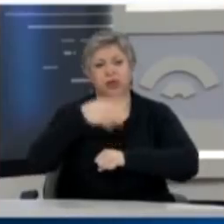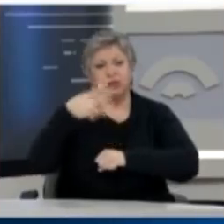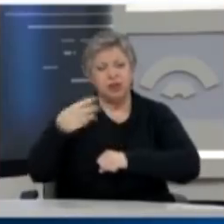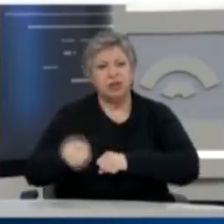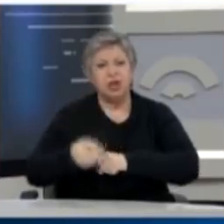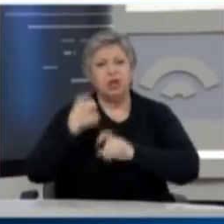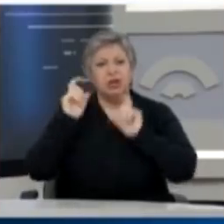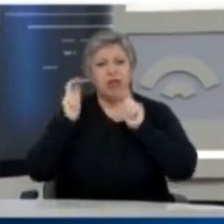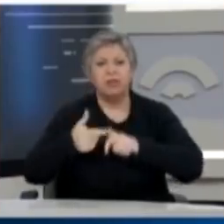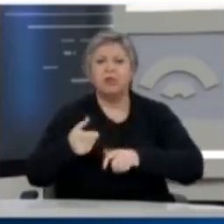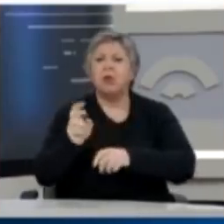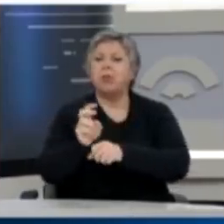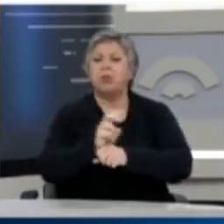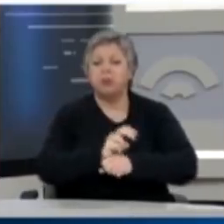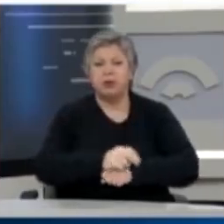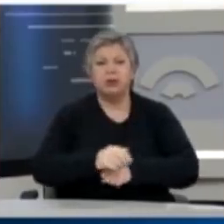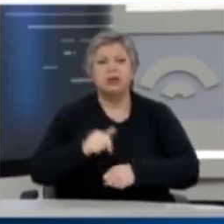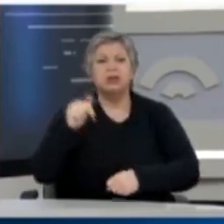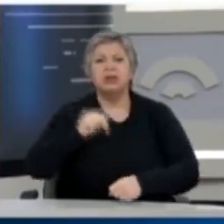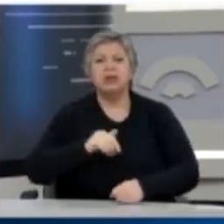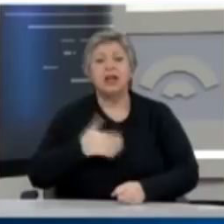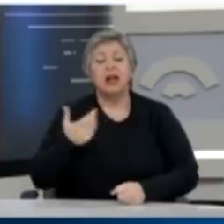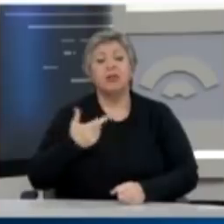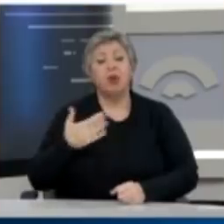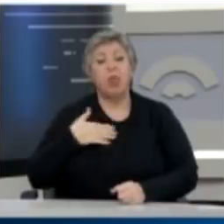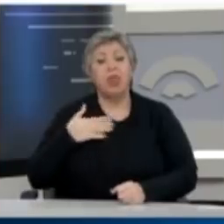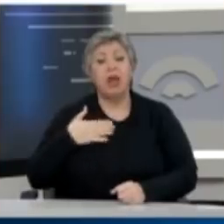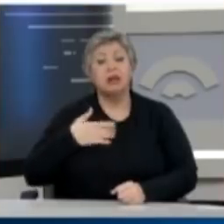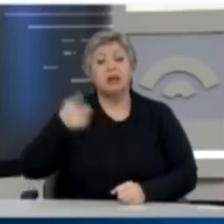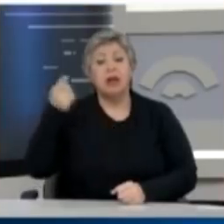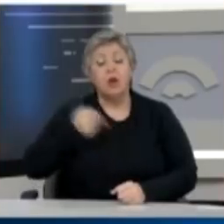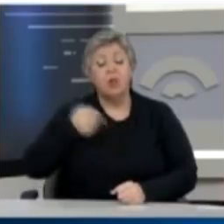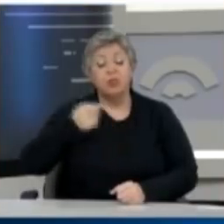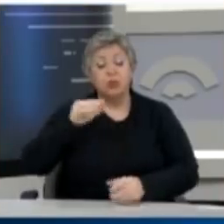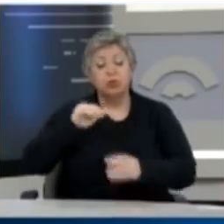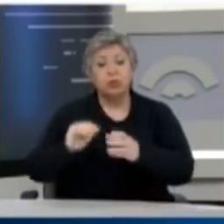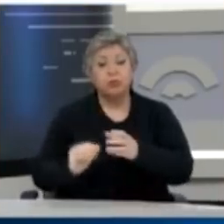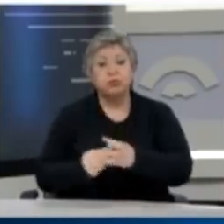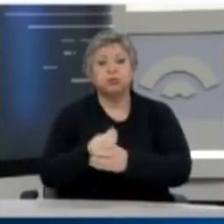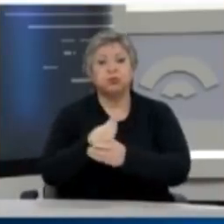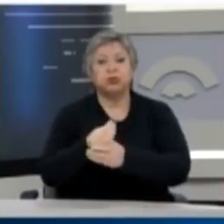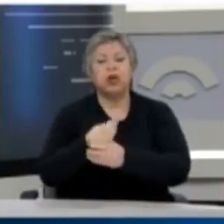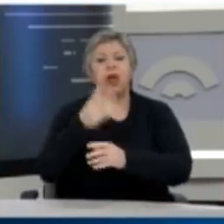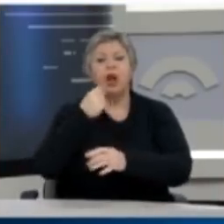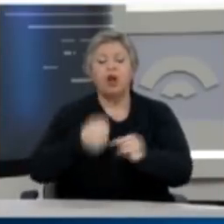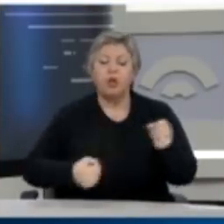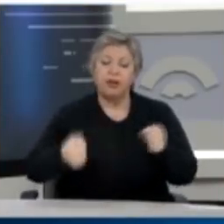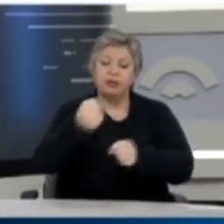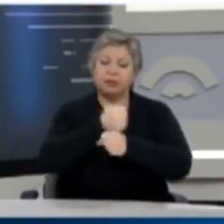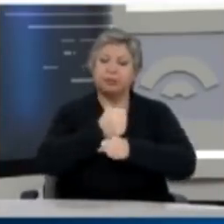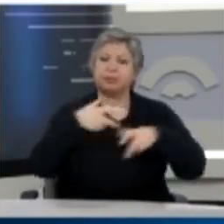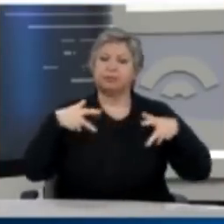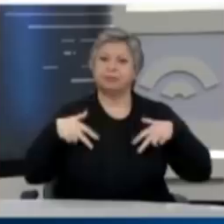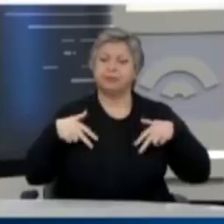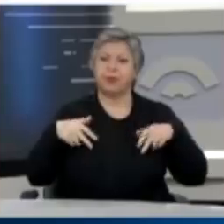της περιβόητης κυβερνητικής πολιτικής σταθερότητας. Είναι αυτό που όλοι σας επιδιώκετε, προκειμένου,